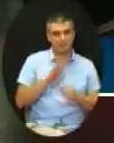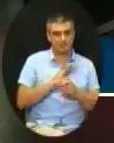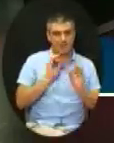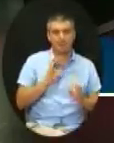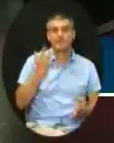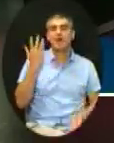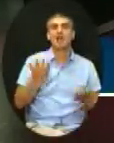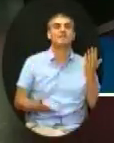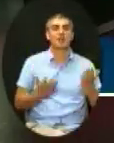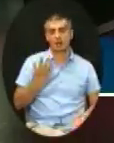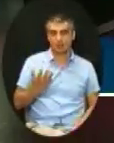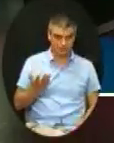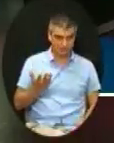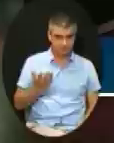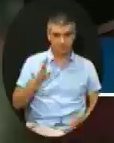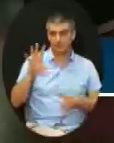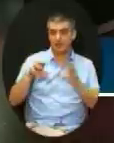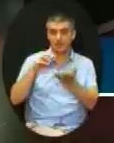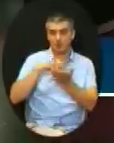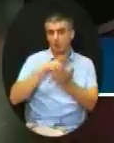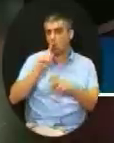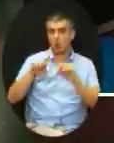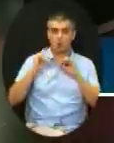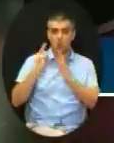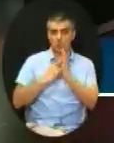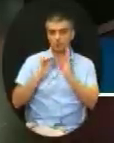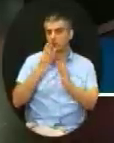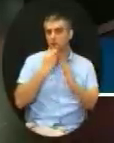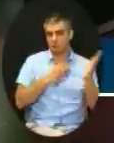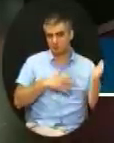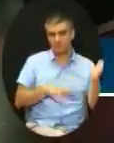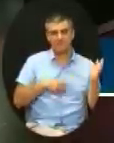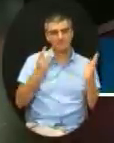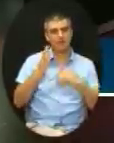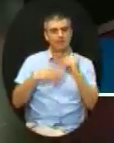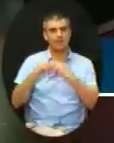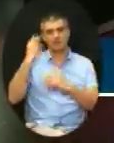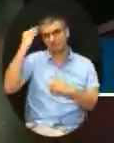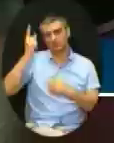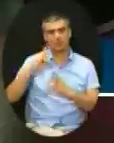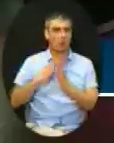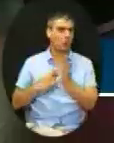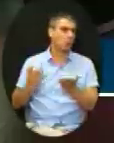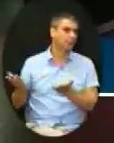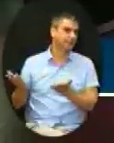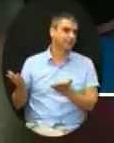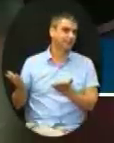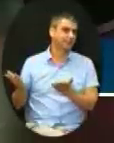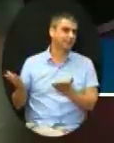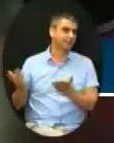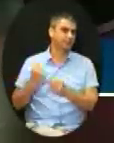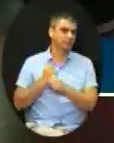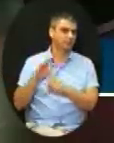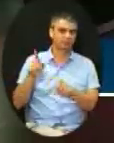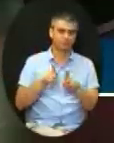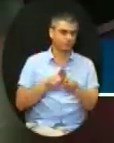מה ההבדל בין המאחזים הבלתי חוקיים של יהודים, לבין הבנייה הפלסטינית שנעשית